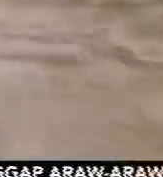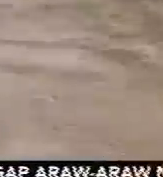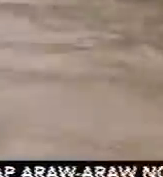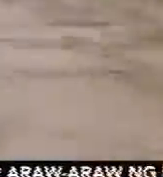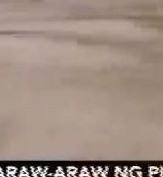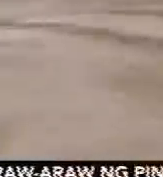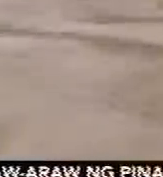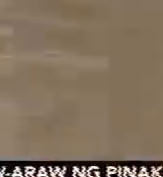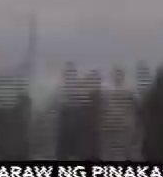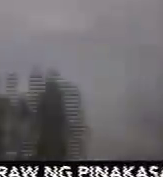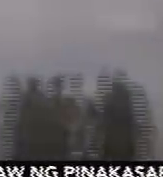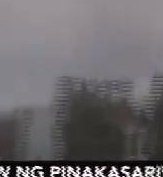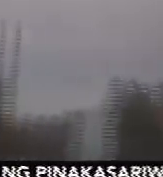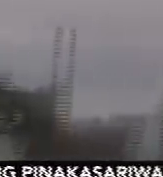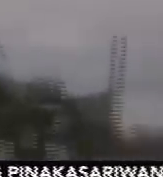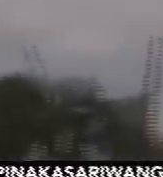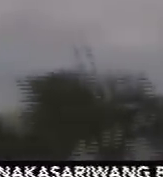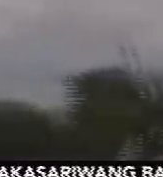maging Metro Manila,